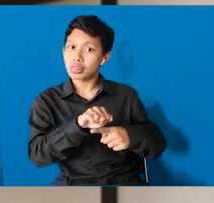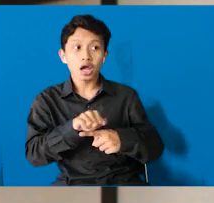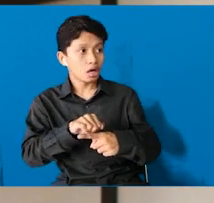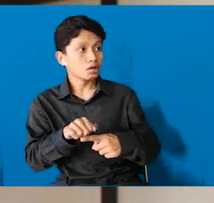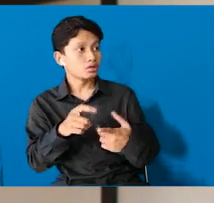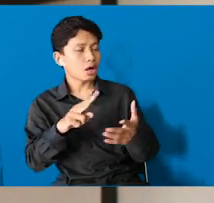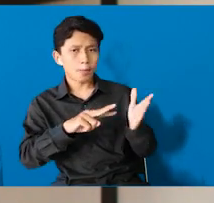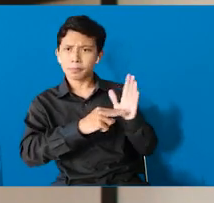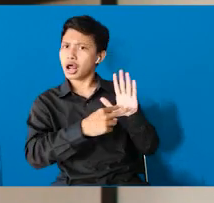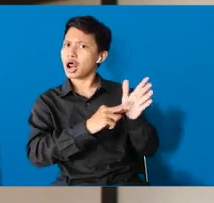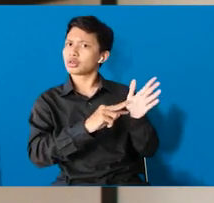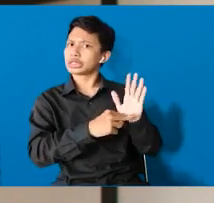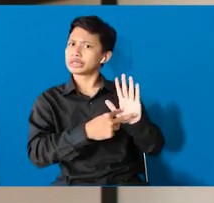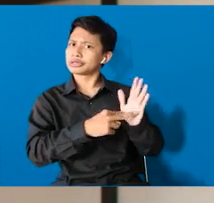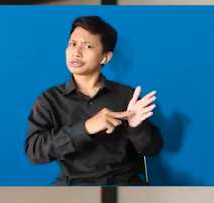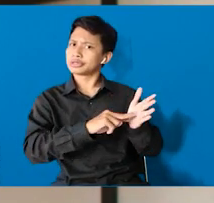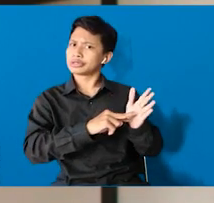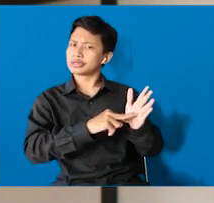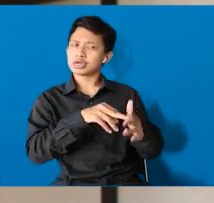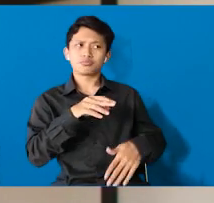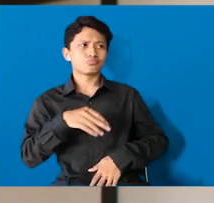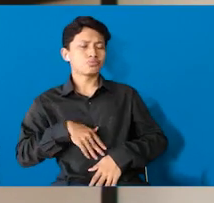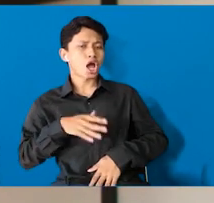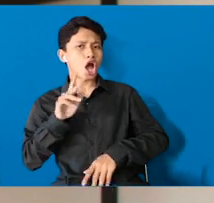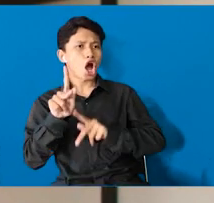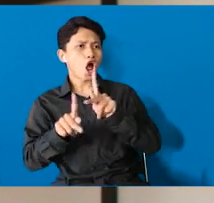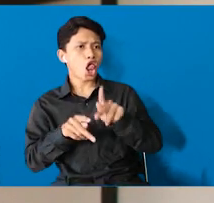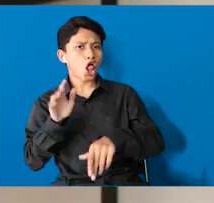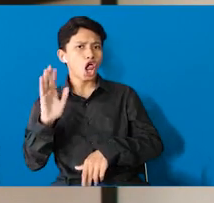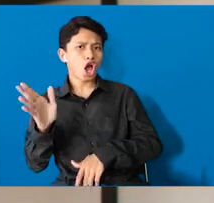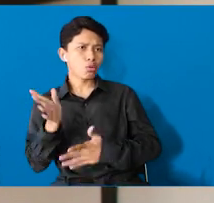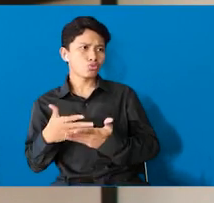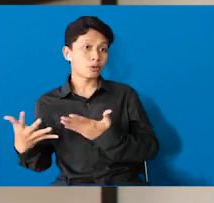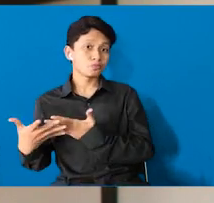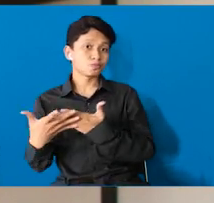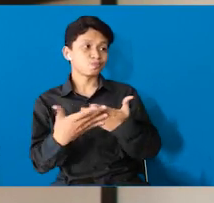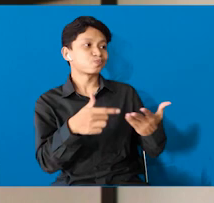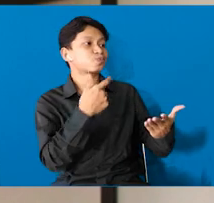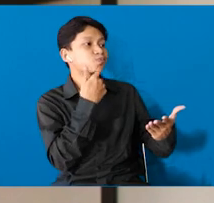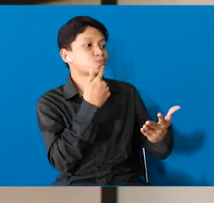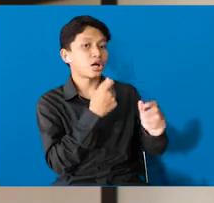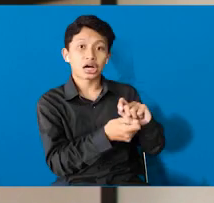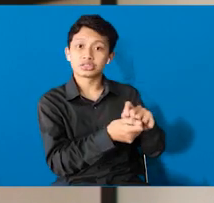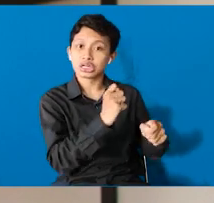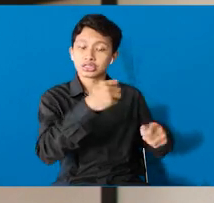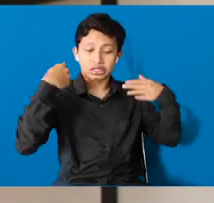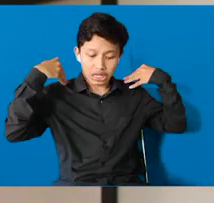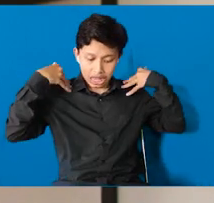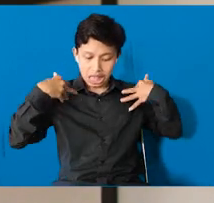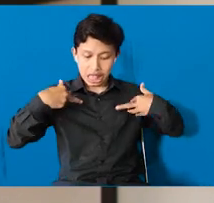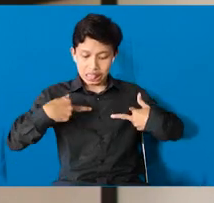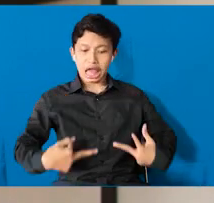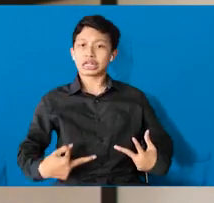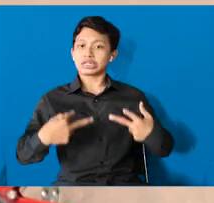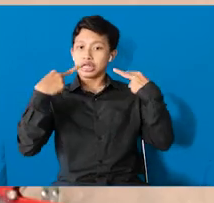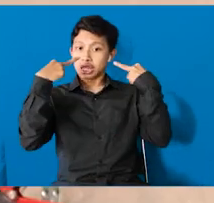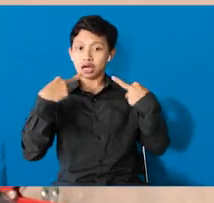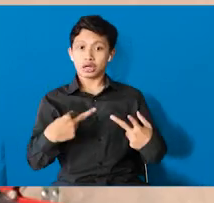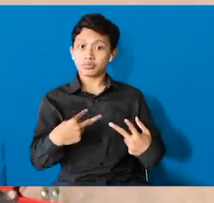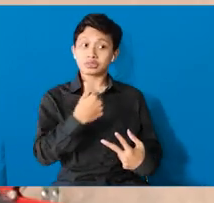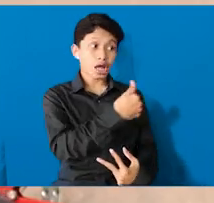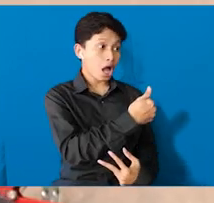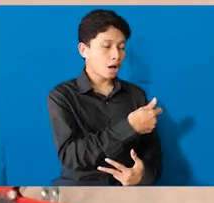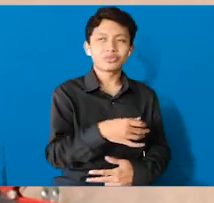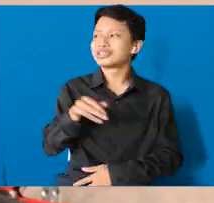secara komplit. Nah berarti pada saat dari puskesmas sedang tidak melakukan cek kesehatan, teman-teman tetap bisa melakukan pusbindu begitu? Ya,